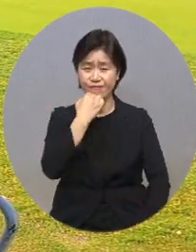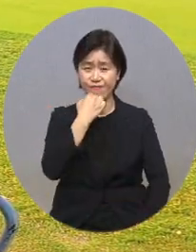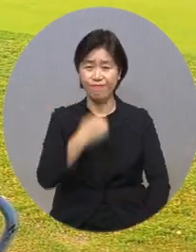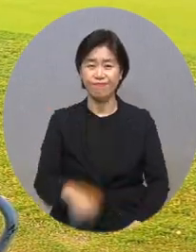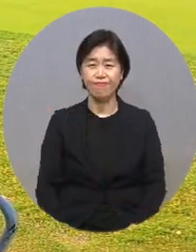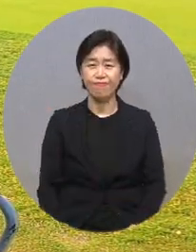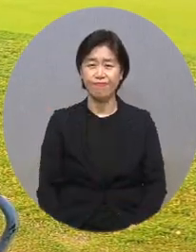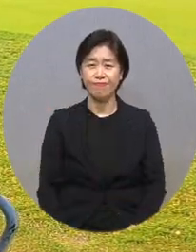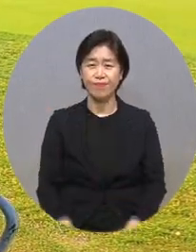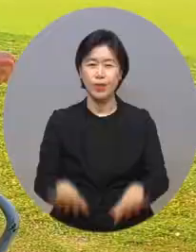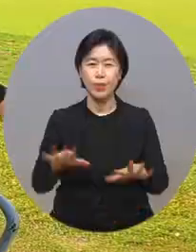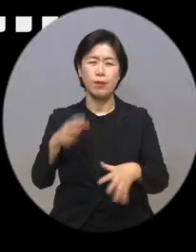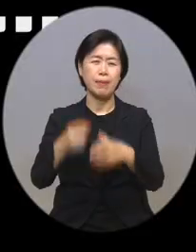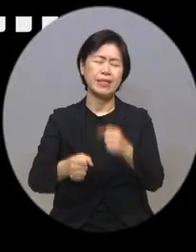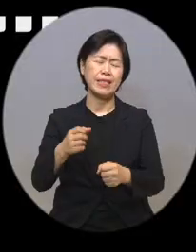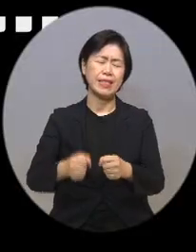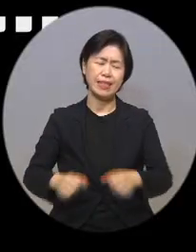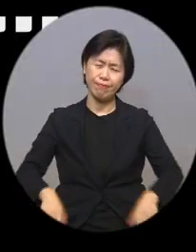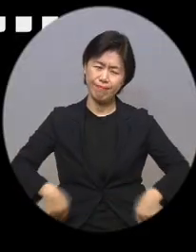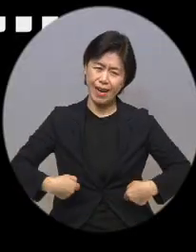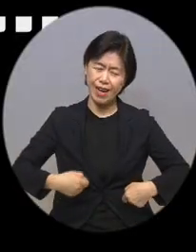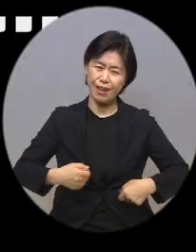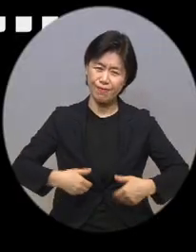No. 아, 나 오늘 바지 입고 왔었어야 됐네.